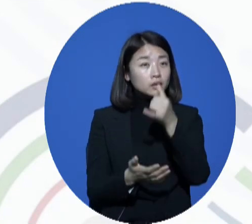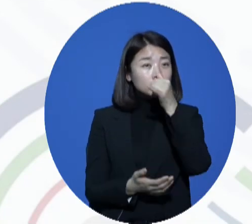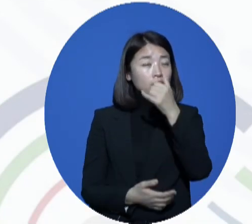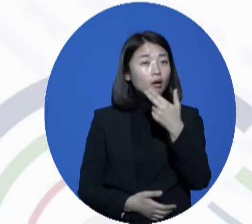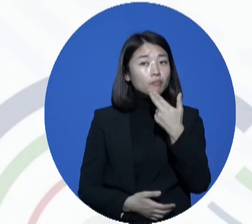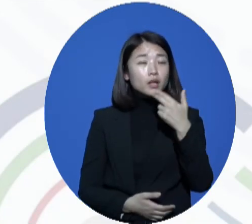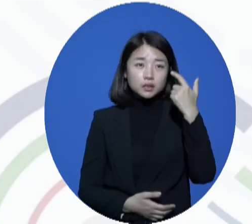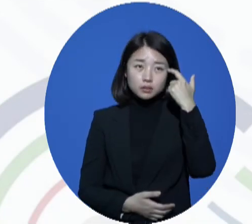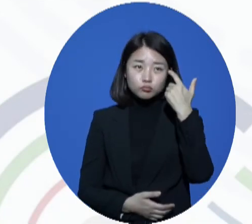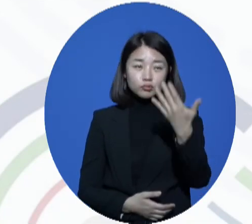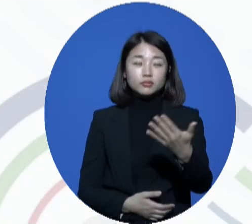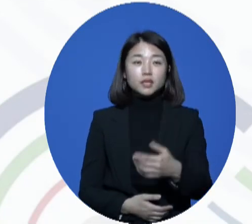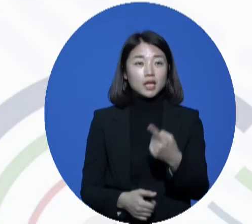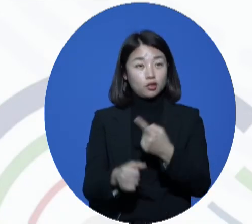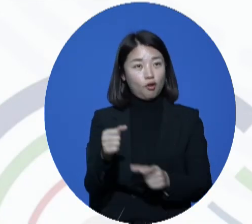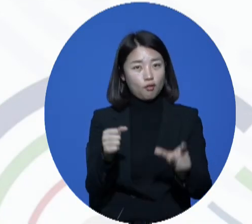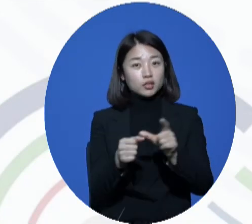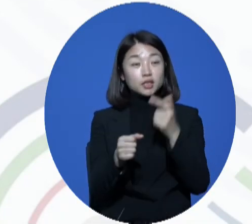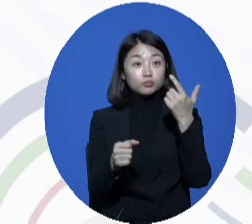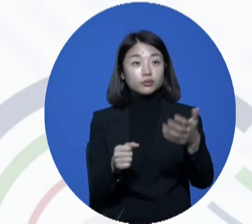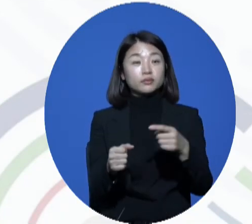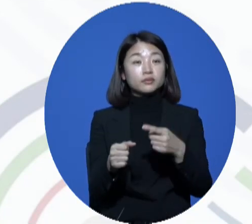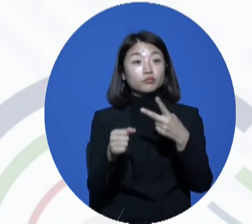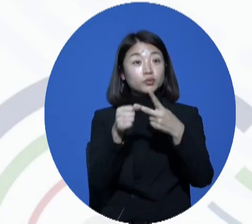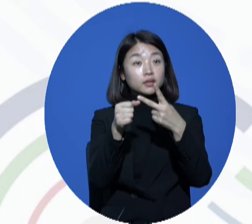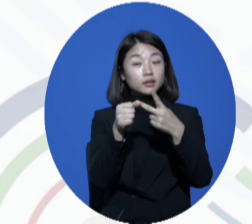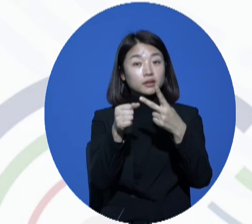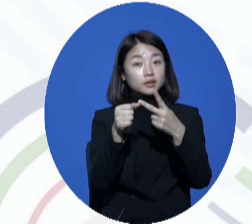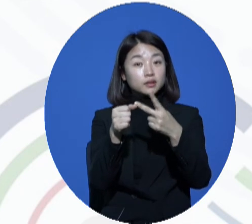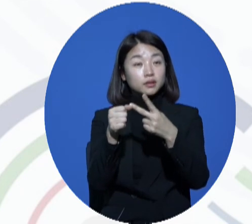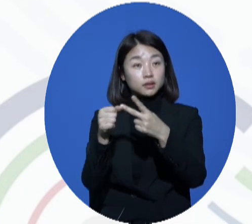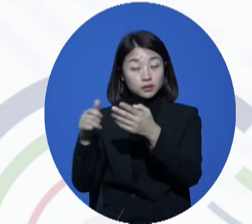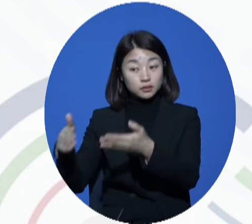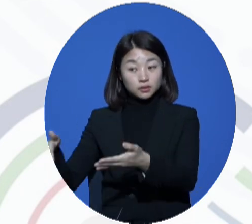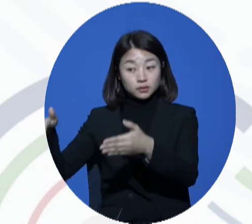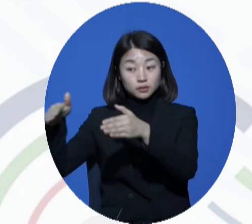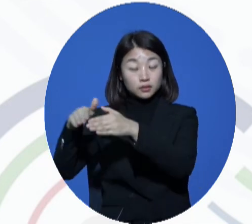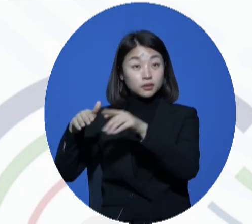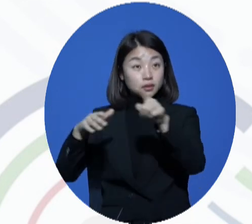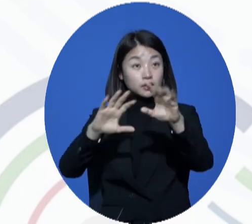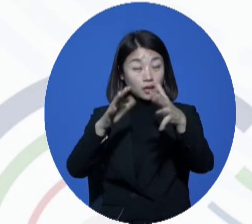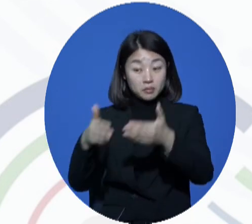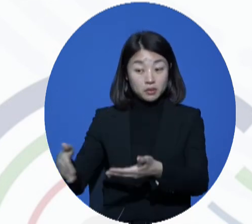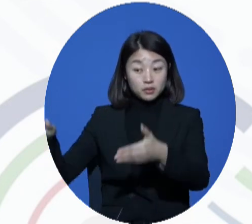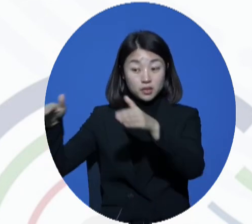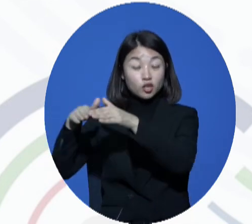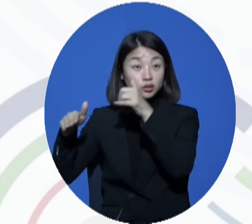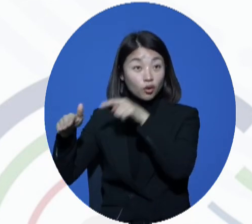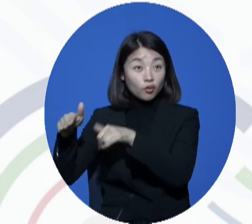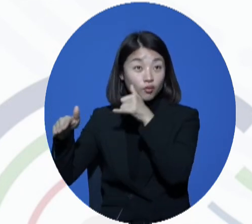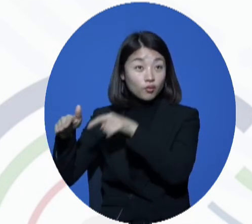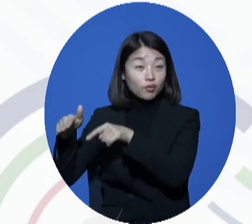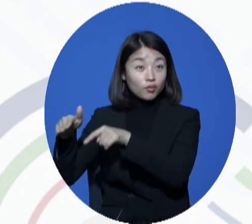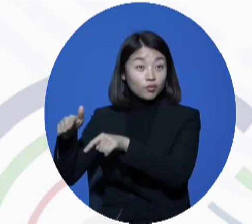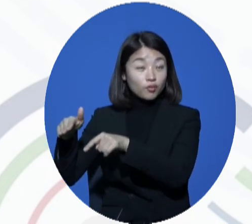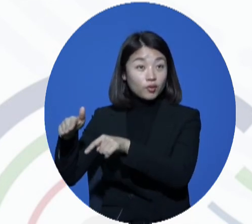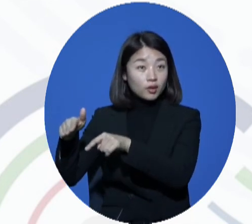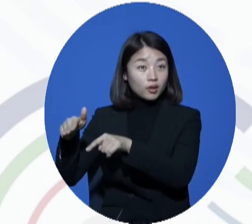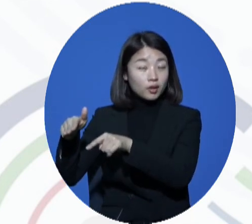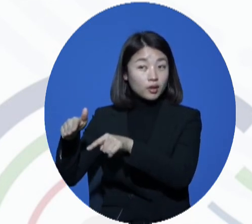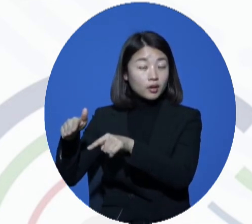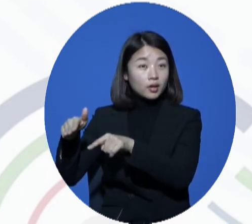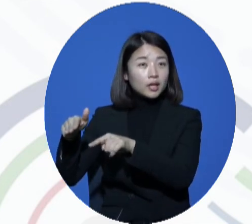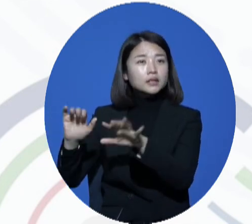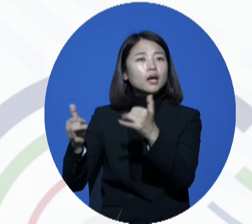대한 질문과 한 가지 더 있습니다. 예, 핀란드에도 시설이 있다라고 유카 대표님께서 말씀하셨는데 보통